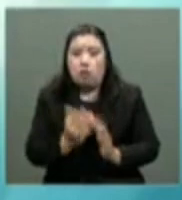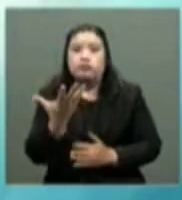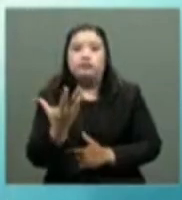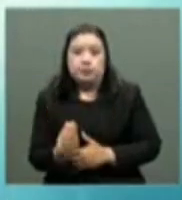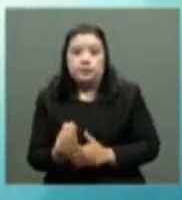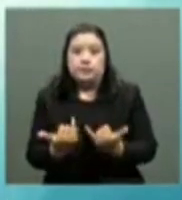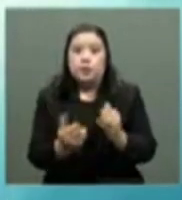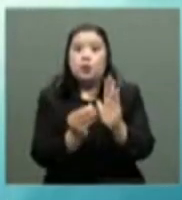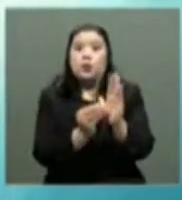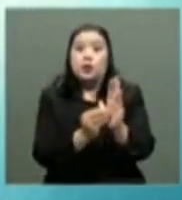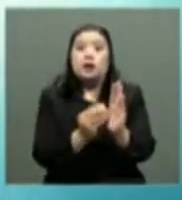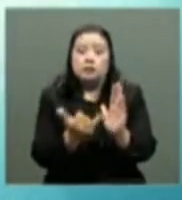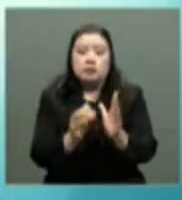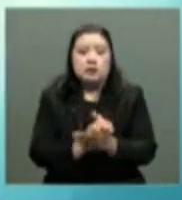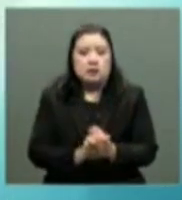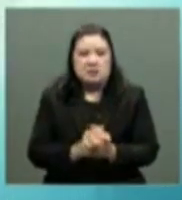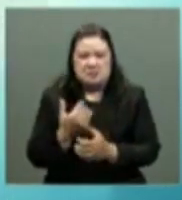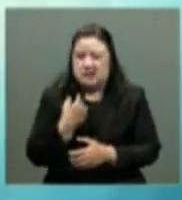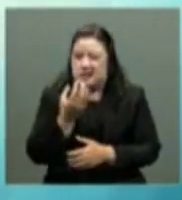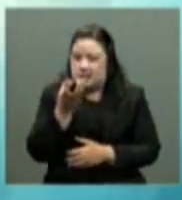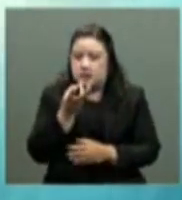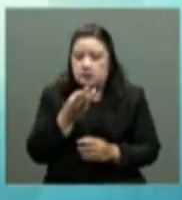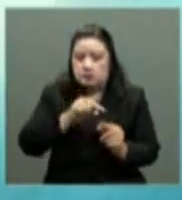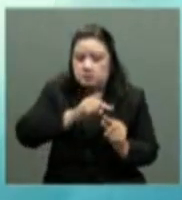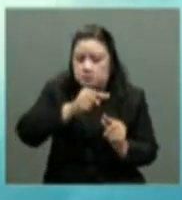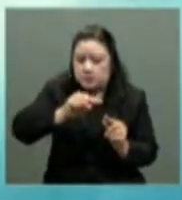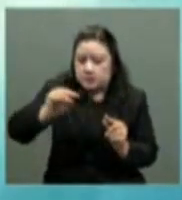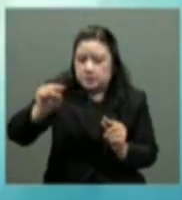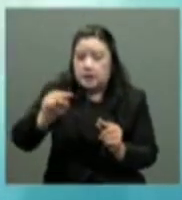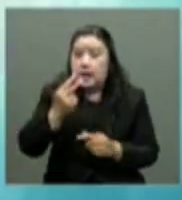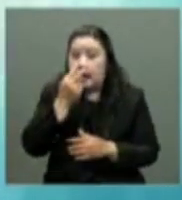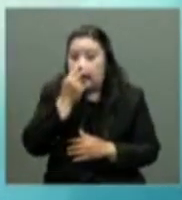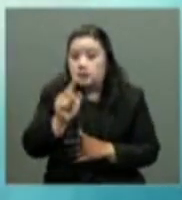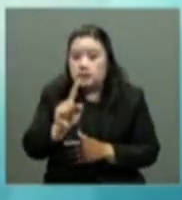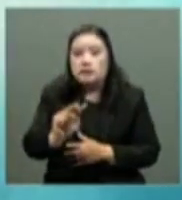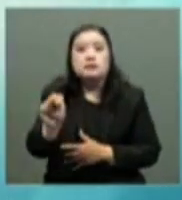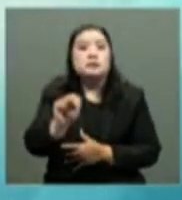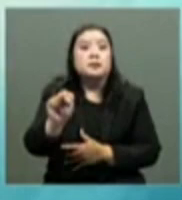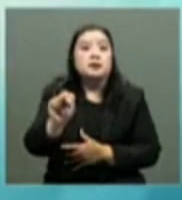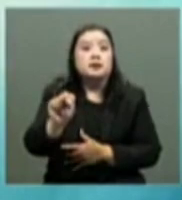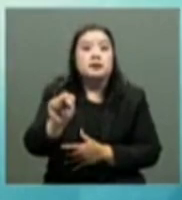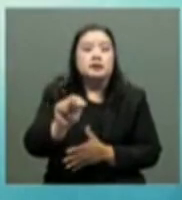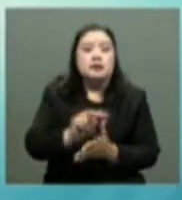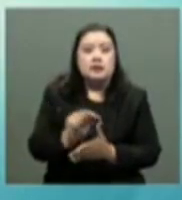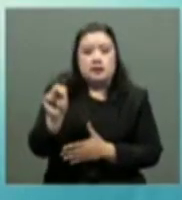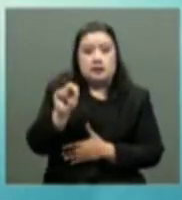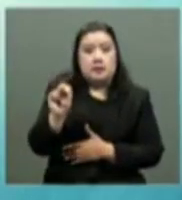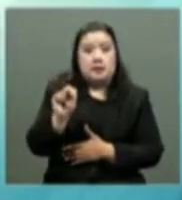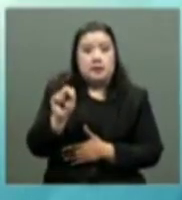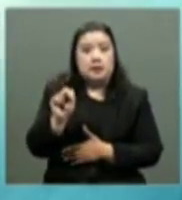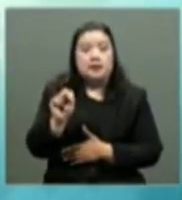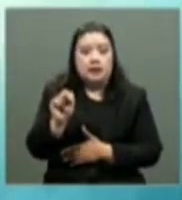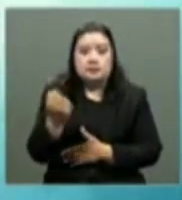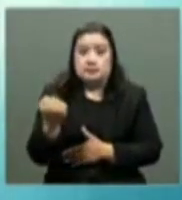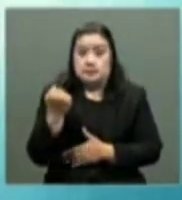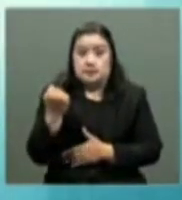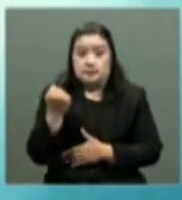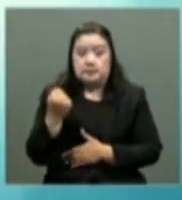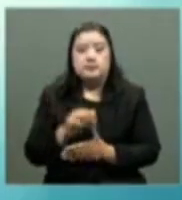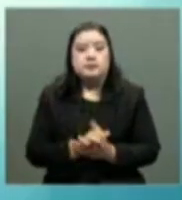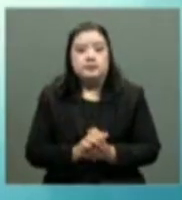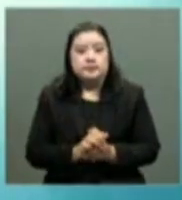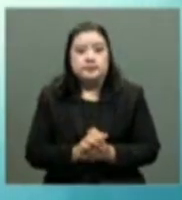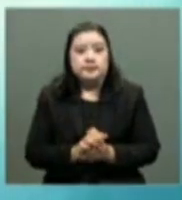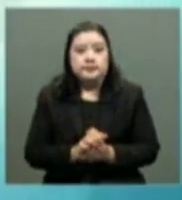ครนี่พองกหัวขึ้นนิดหนึ่งนะครับเส้นสีน้ำเงินสีน้ำเงินเนี่ยเข้มๆเนี่ยนะฮะใน